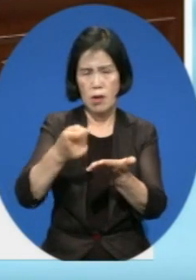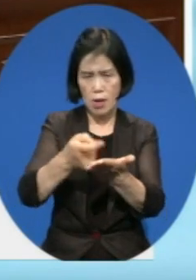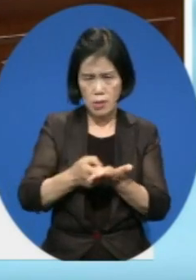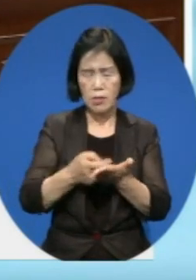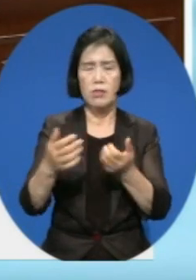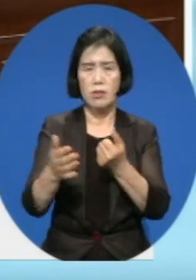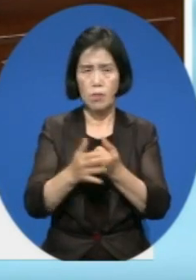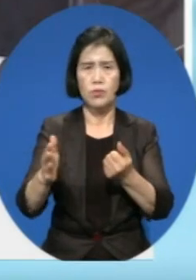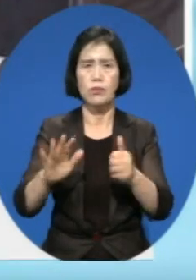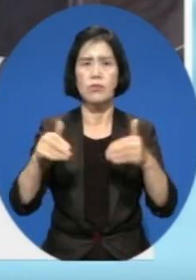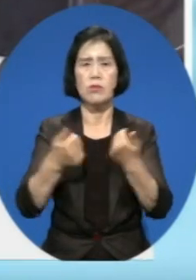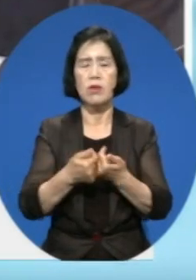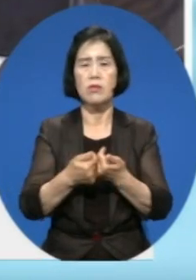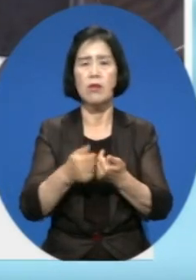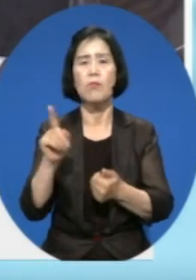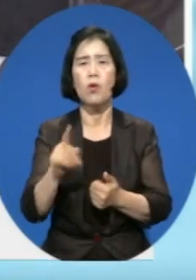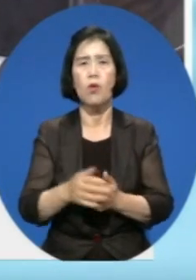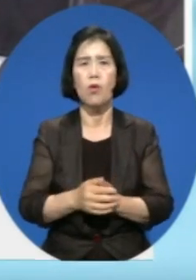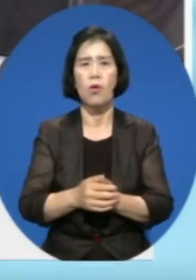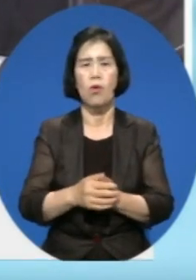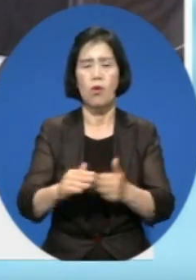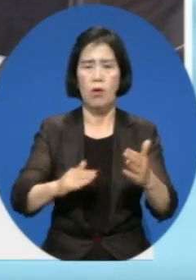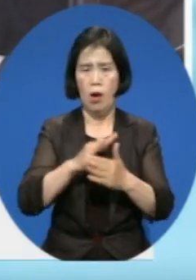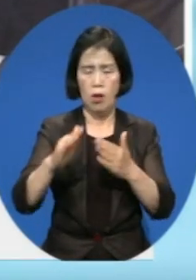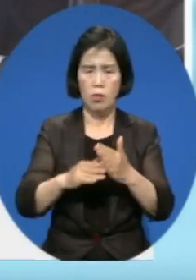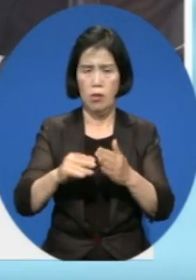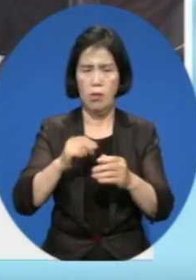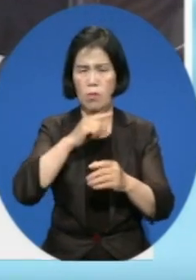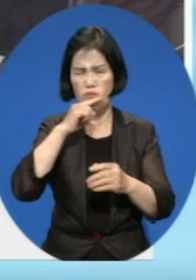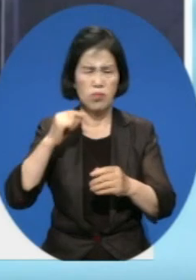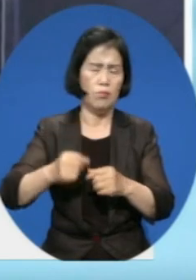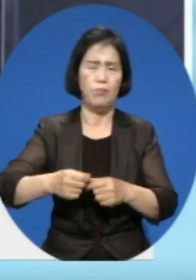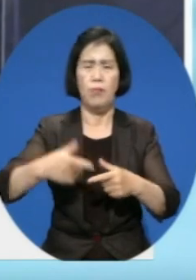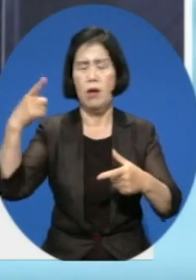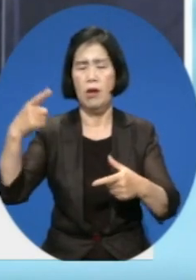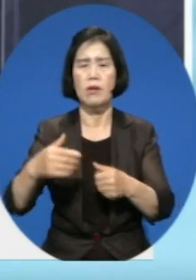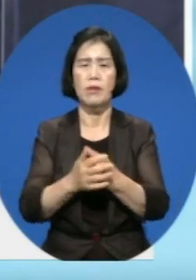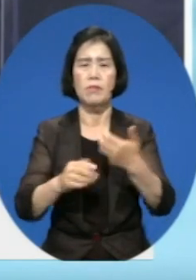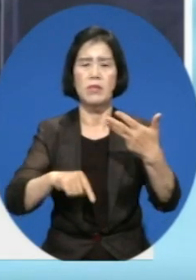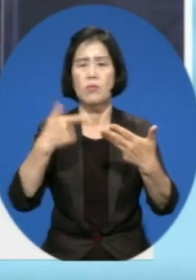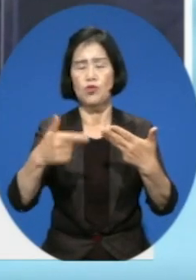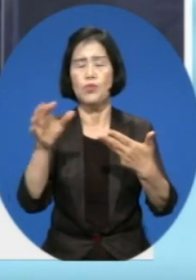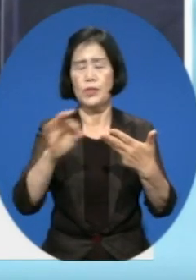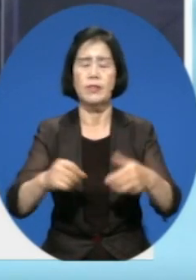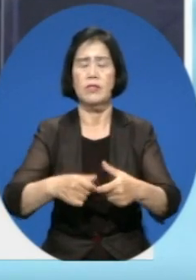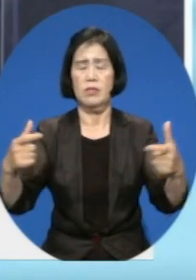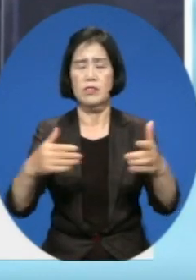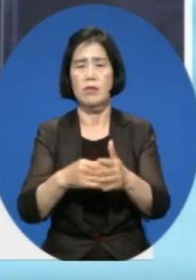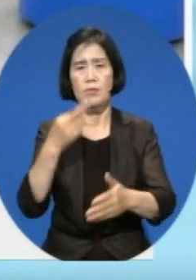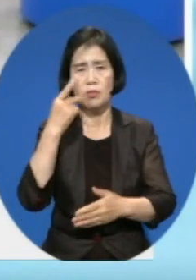덕분에 네. 대신에 어디가 늘었느냐? 가계부채가 폭증했습니다. 가계부채가 우리나라가 8.6%나 늘었어요.